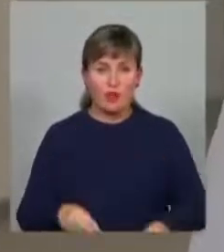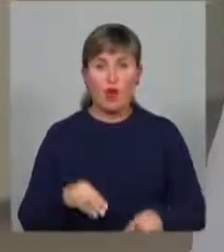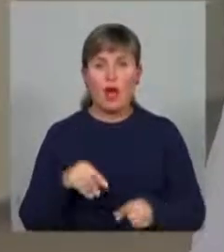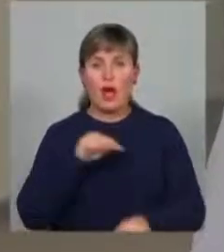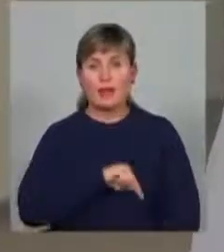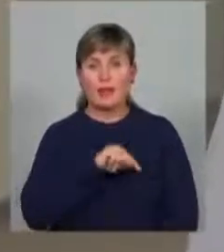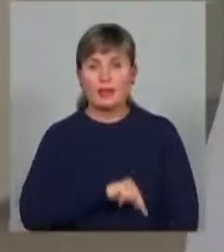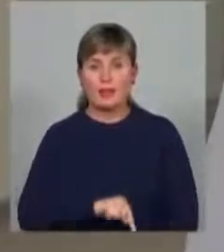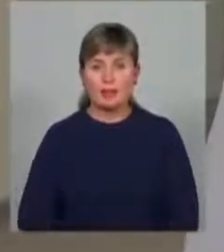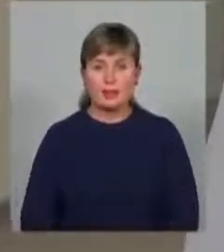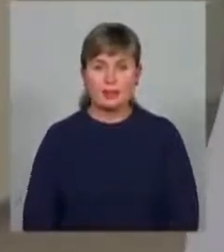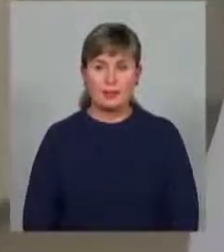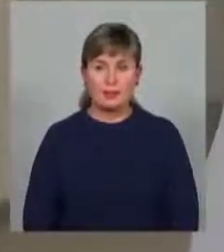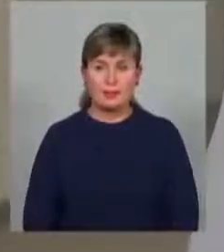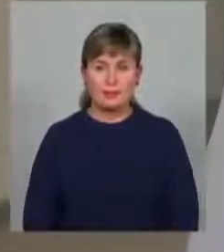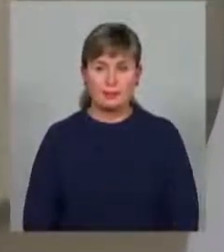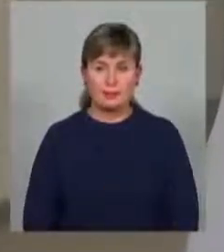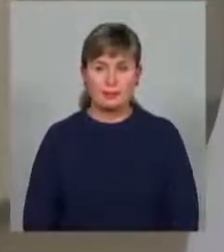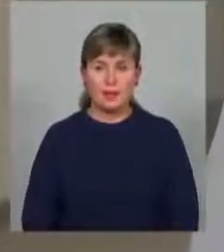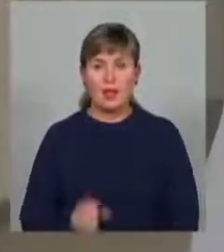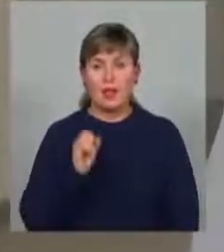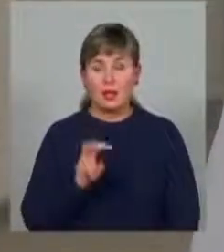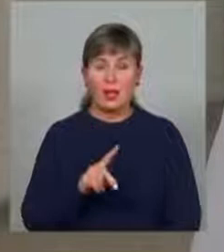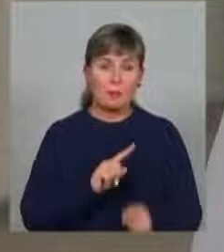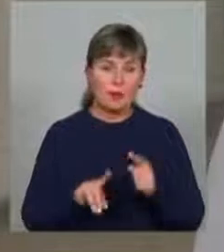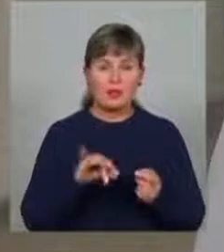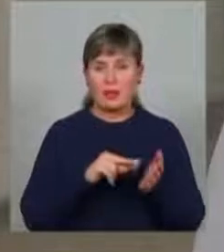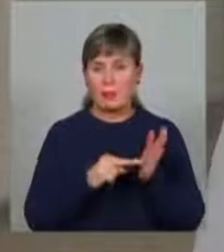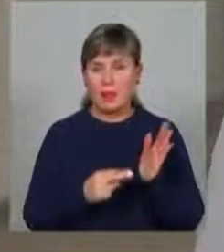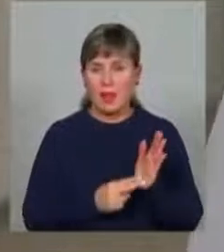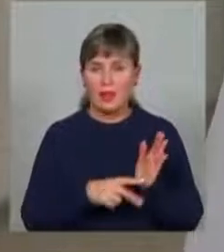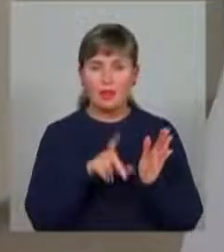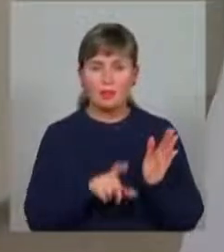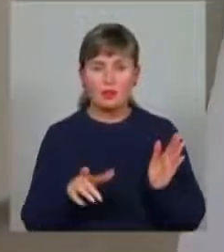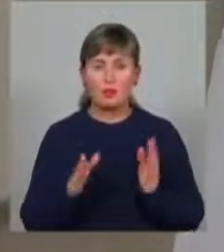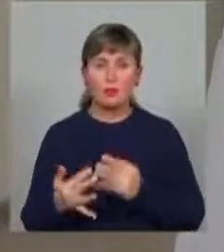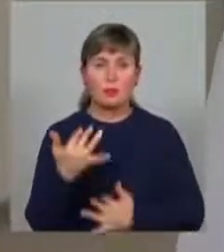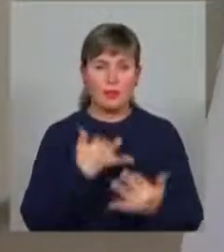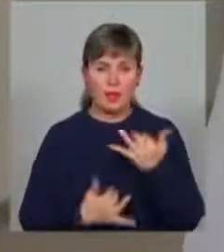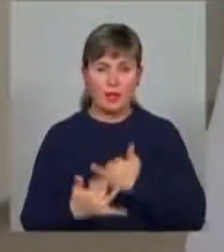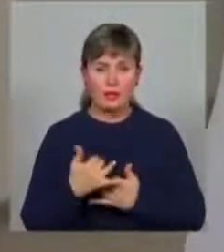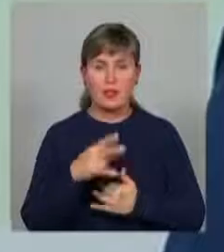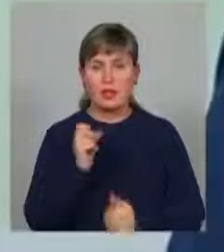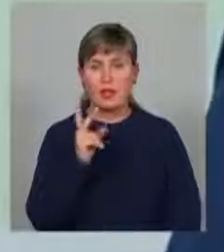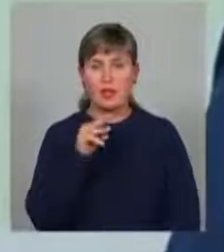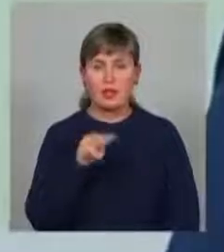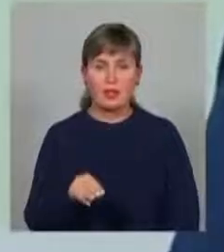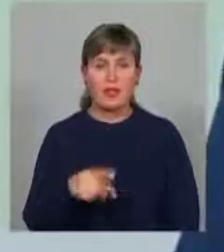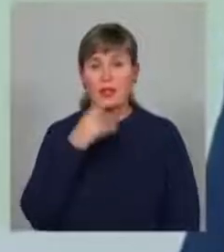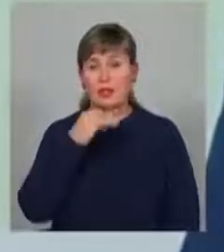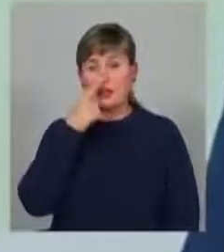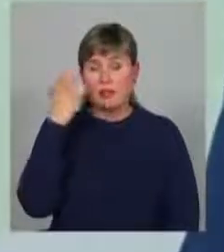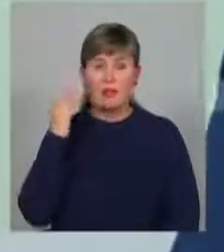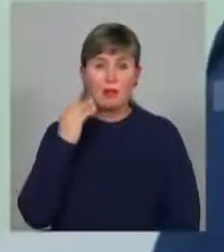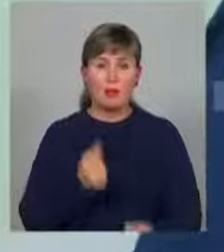То есть как экстренные, так и плановые пациенты будут приходить к нам на КТ. Совсем недавно в